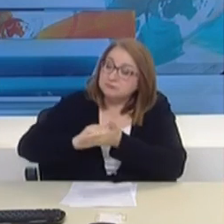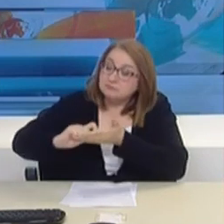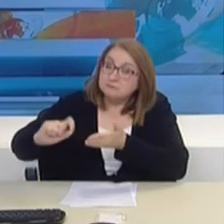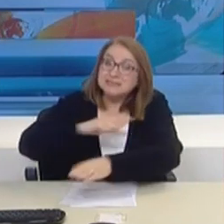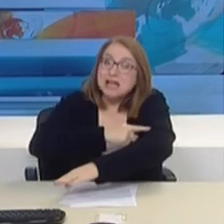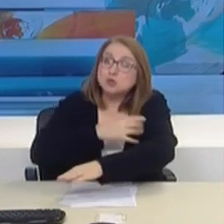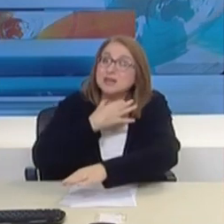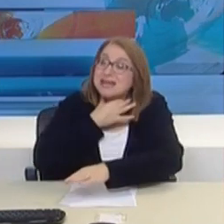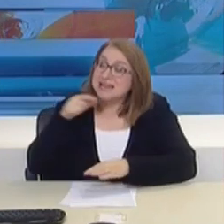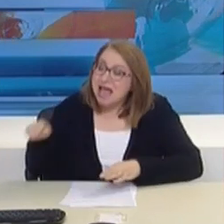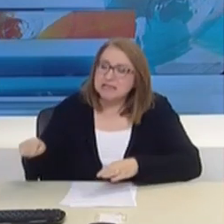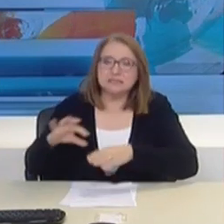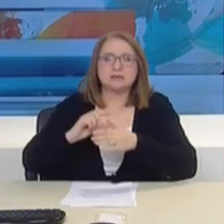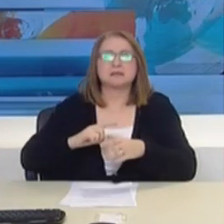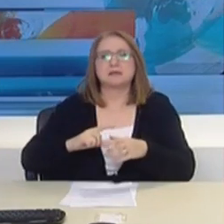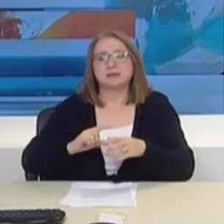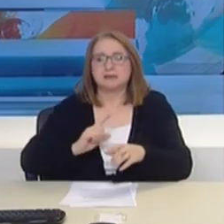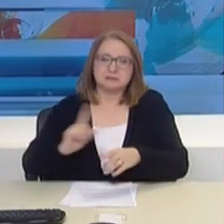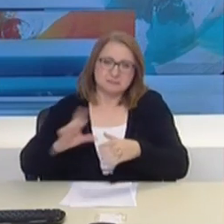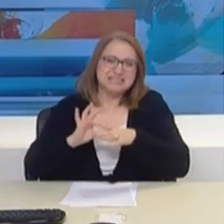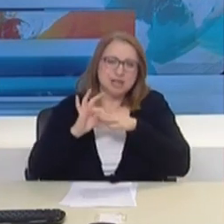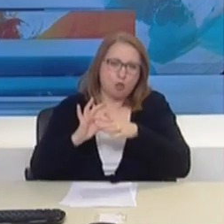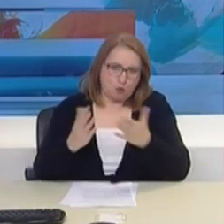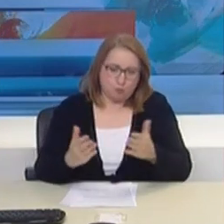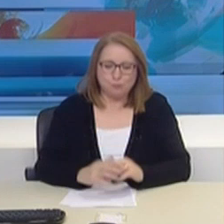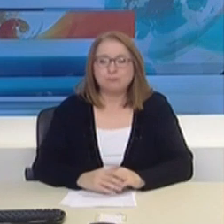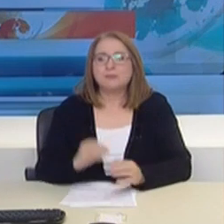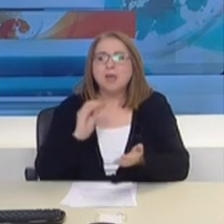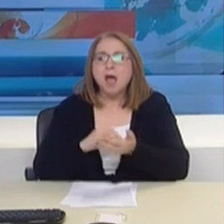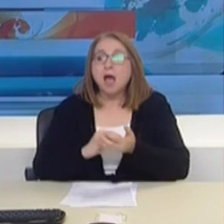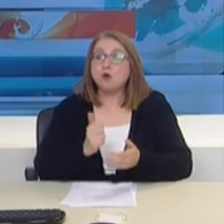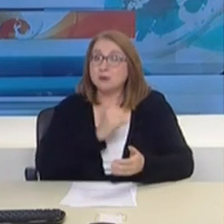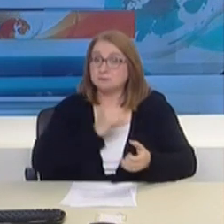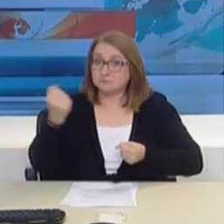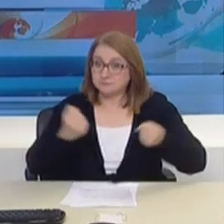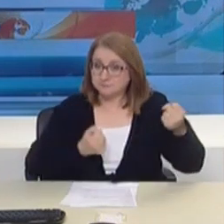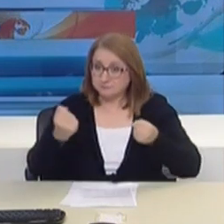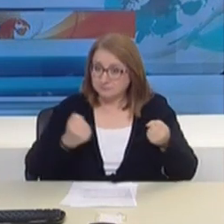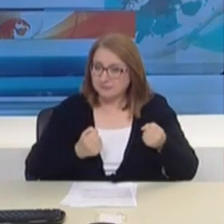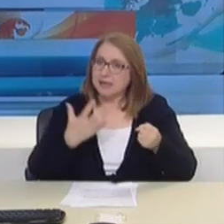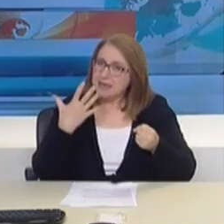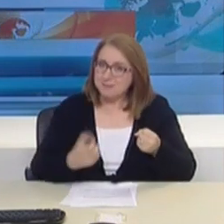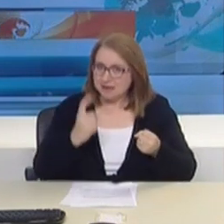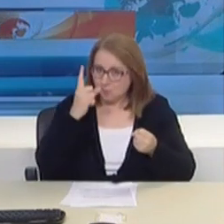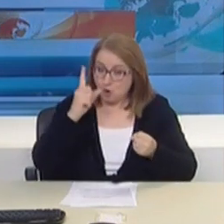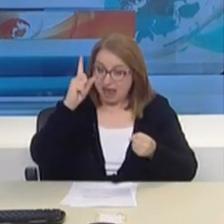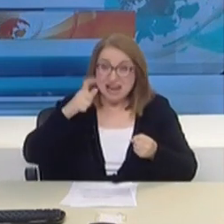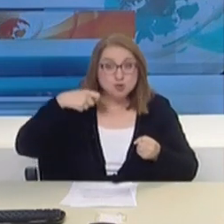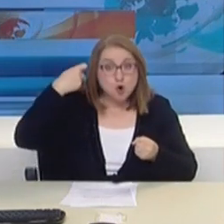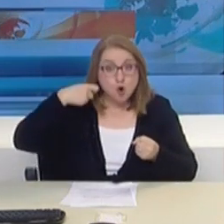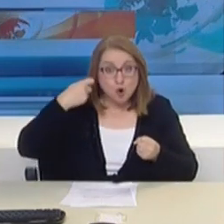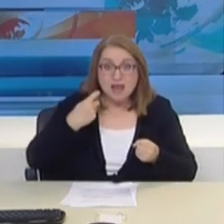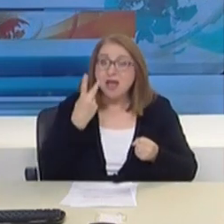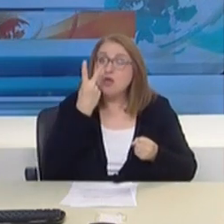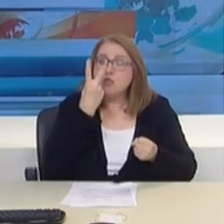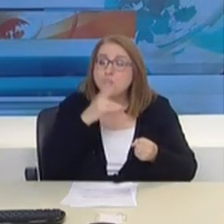γιοταχή, θα πρέπει να σας πω ότι υπάρχει και εξαίρεση στην περίπτωση των ανηλίκων τεκνών. Δηλαδή, ένας γονέας με